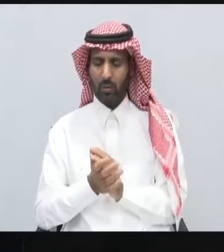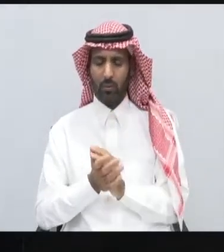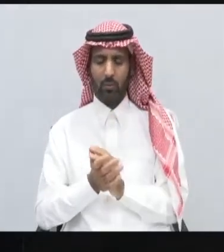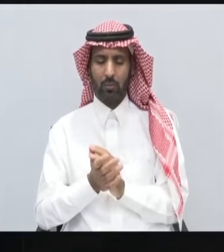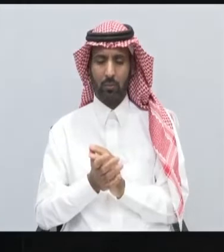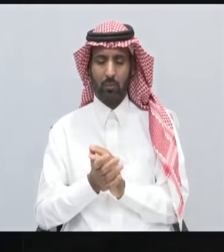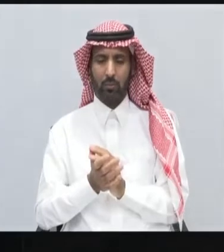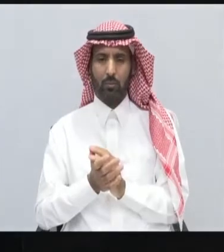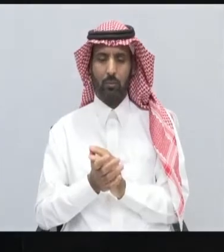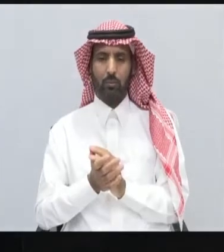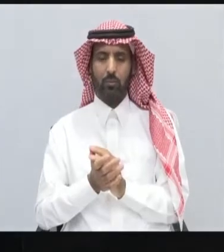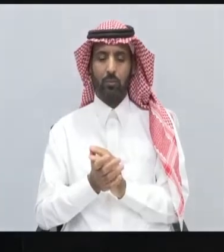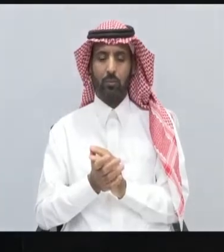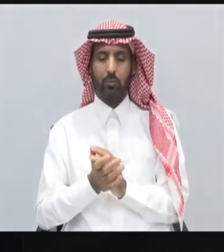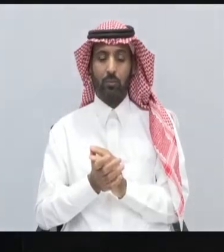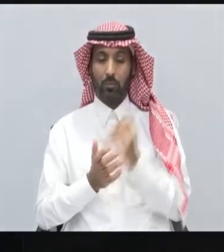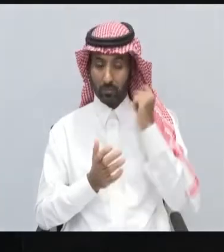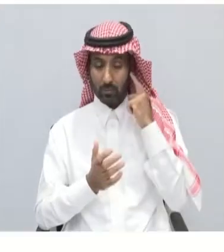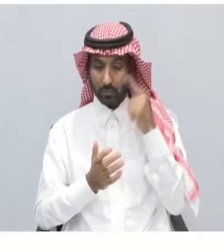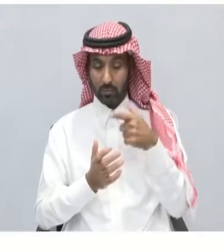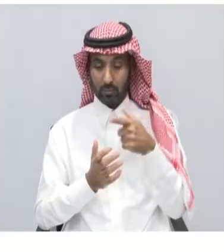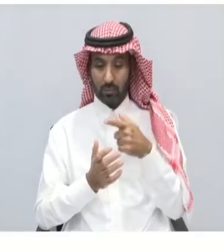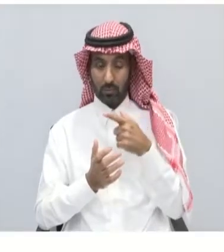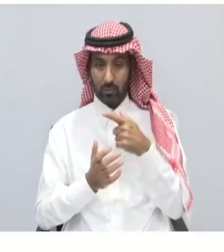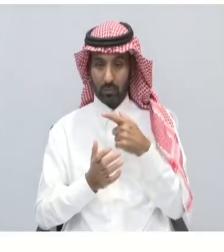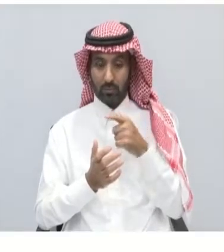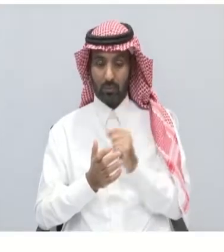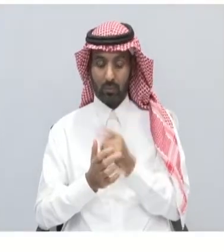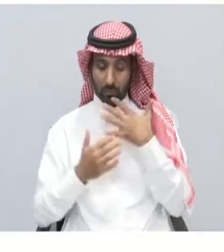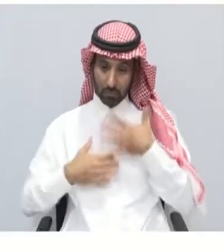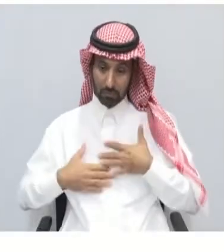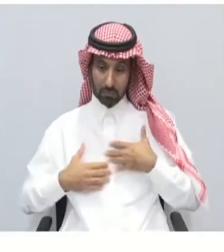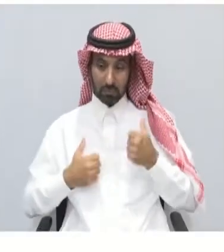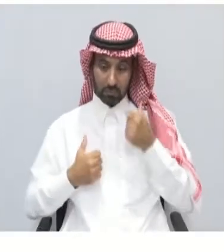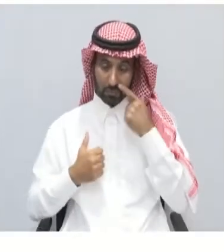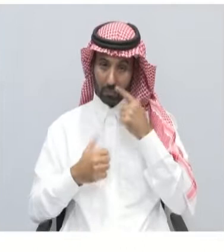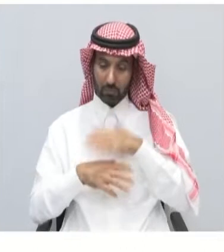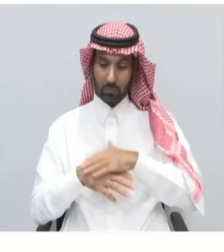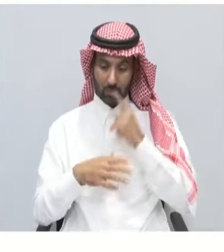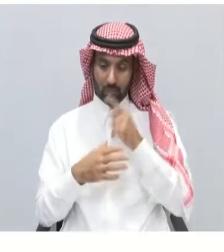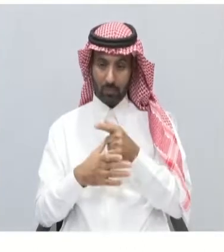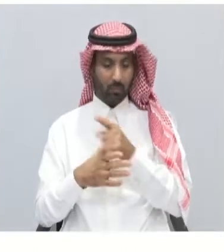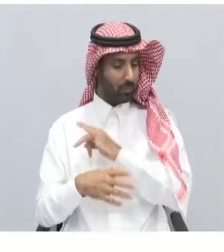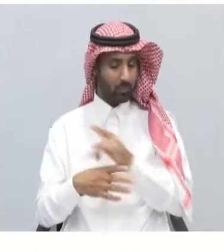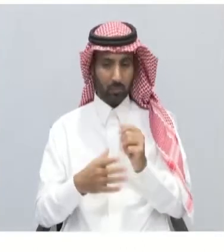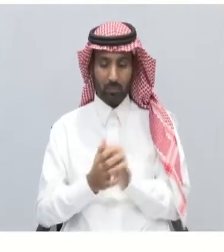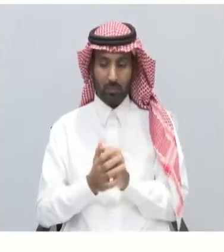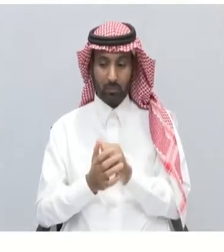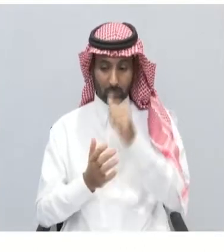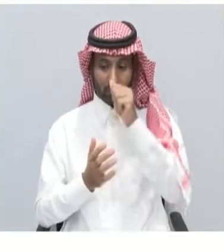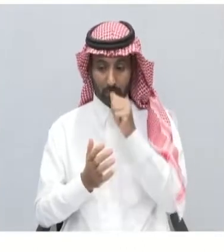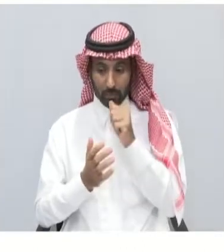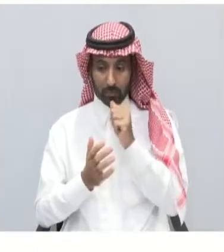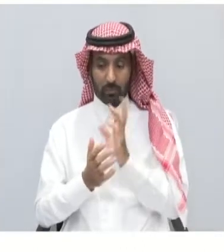your complaints. So do you think he is happy with the service? No, he isn't, صح?